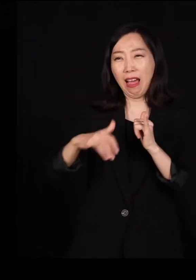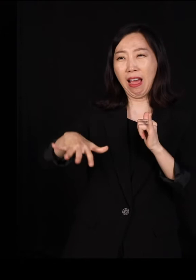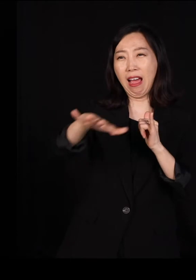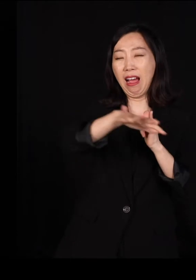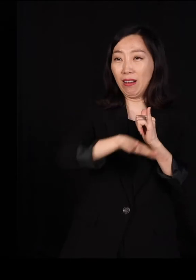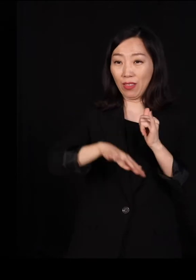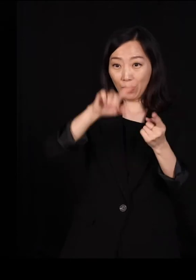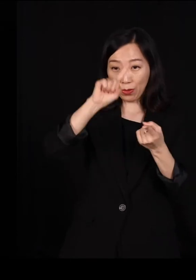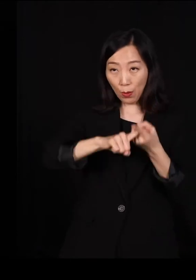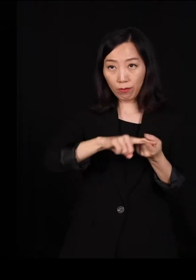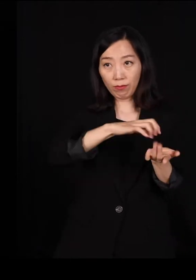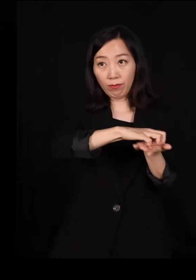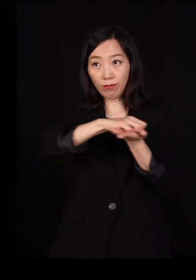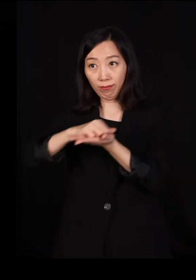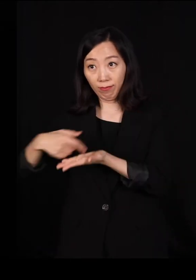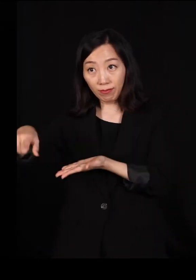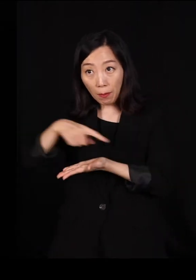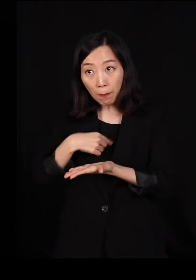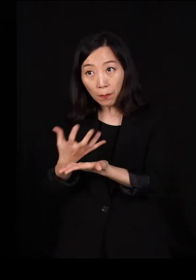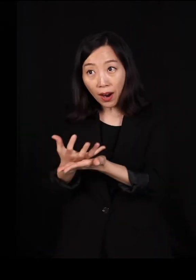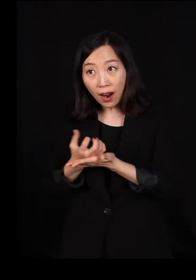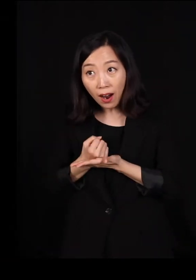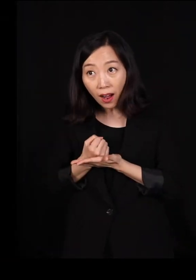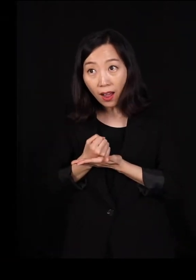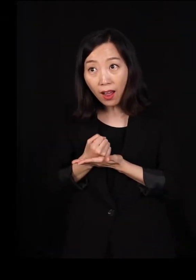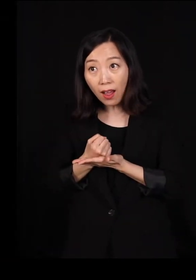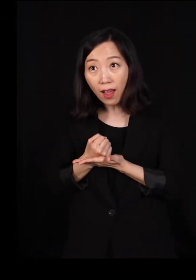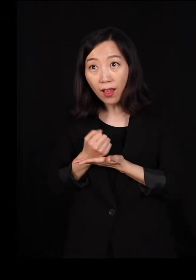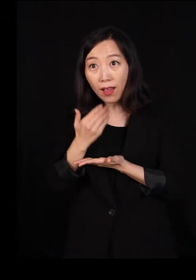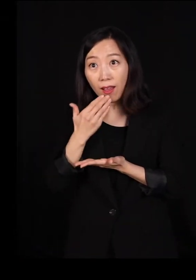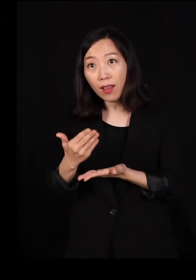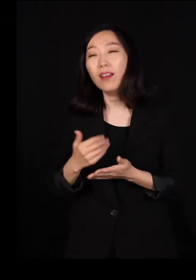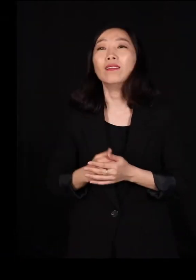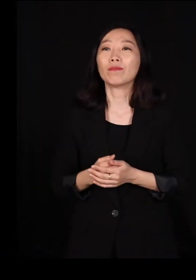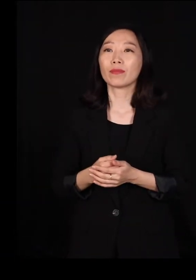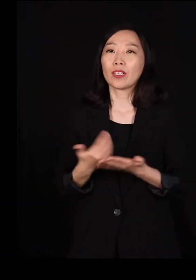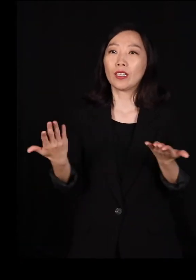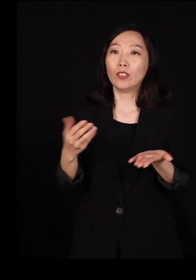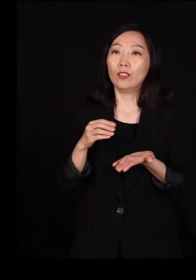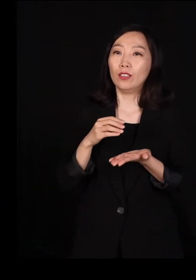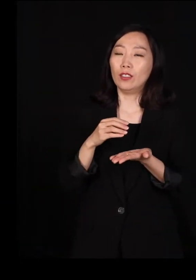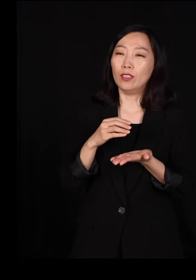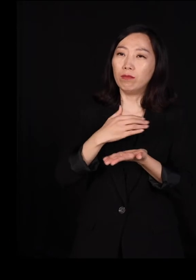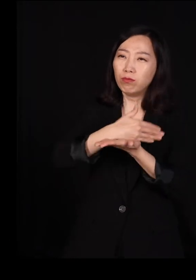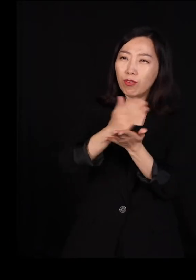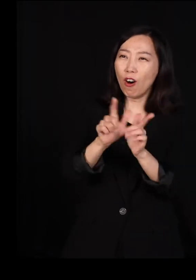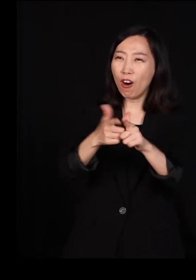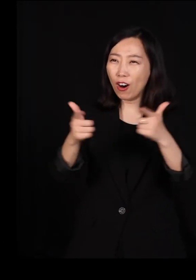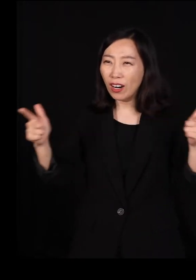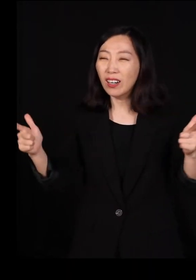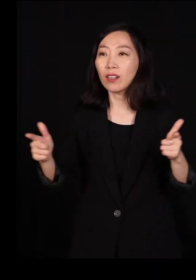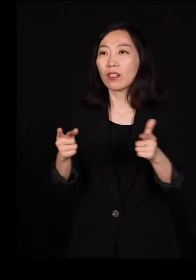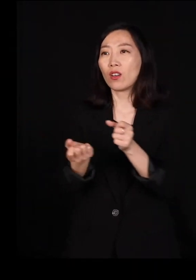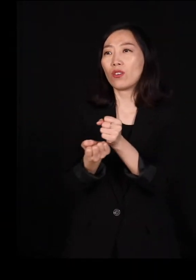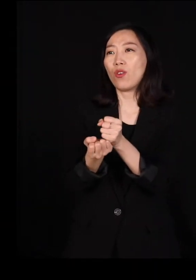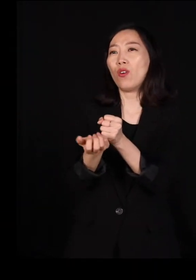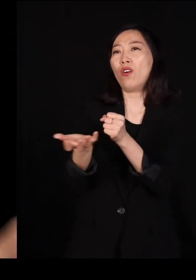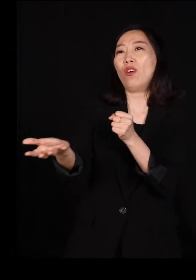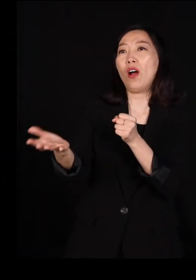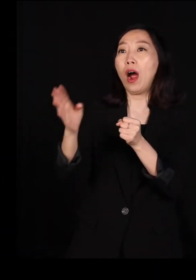그대로 받아들이면 되는 걸까요? 많은 직업들이 어떻게 영향을 받고 앞으로 어떻게 될지는 모르는